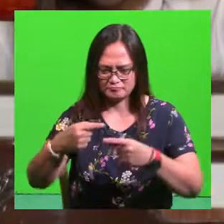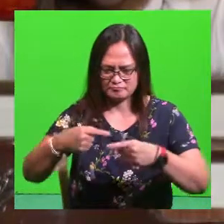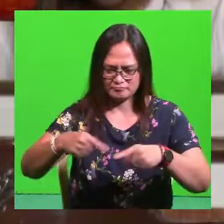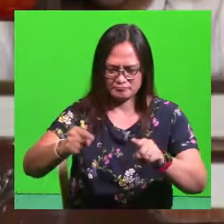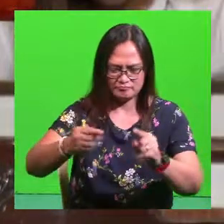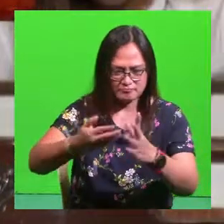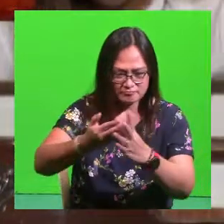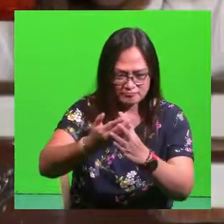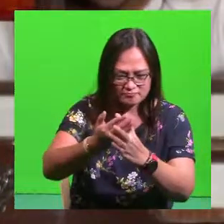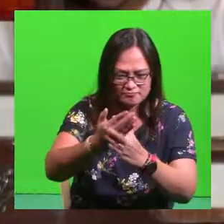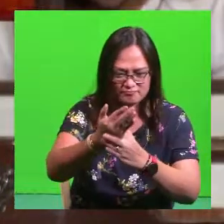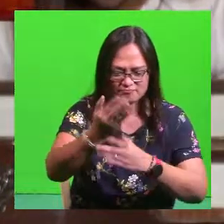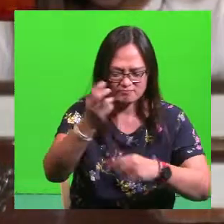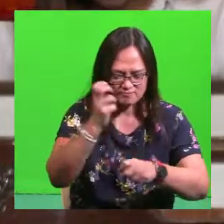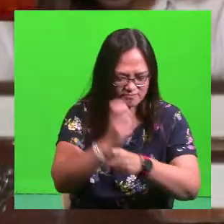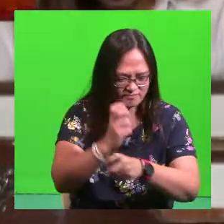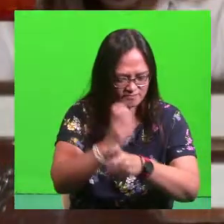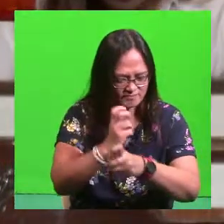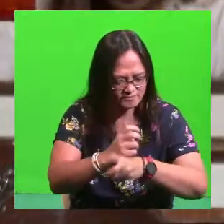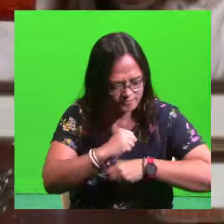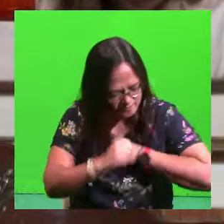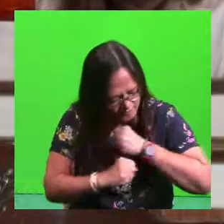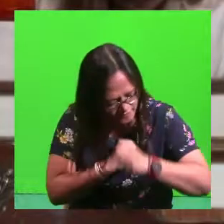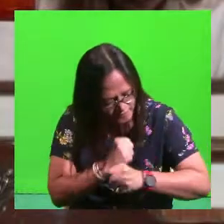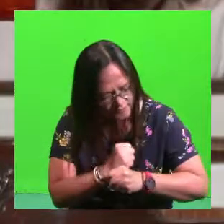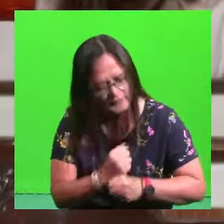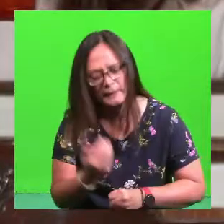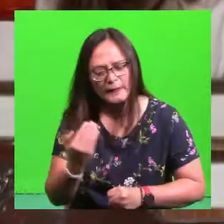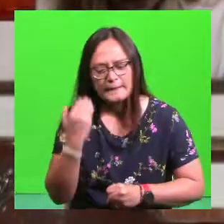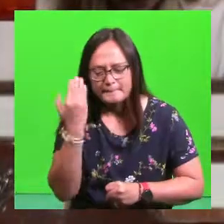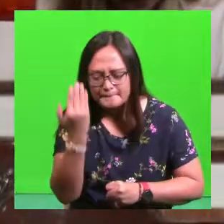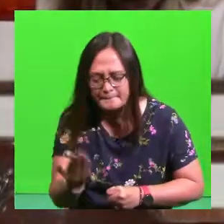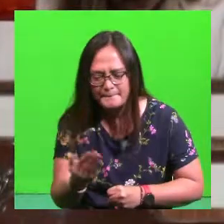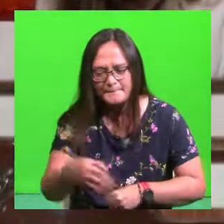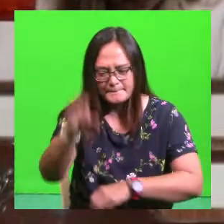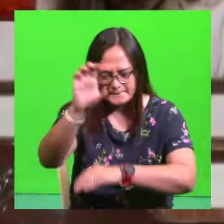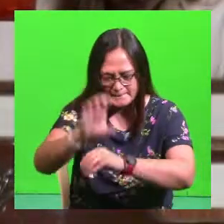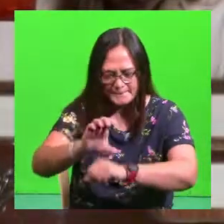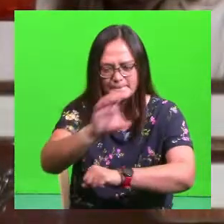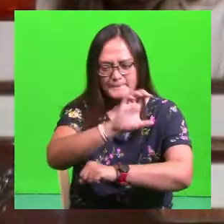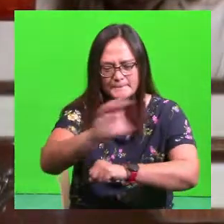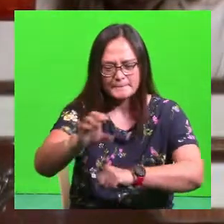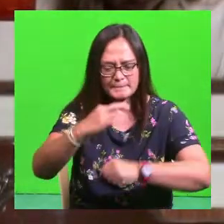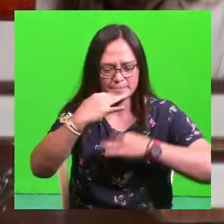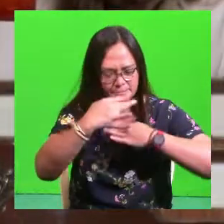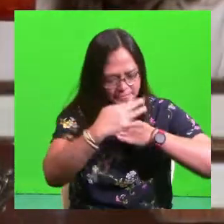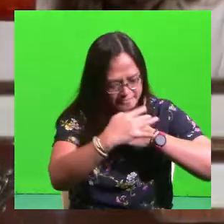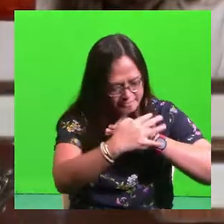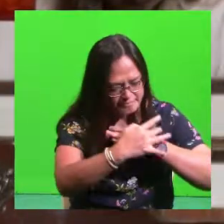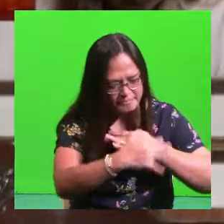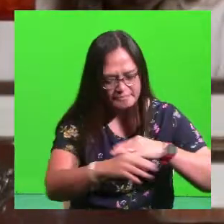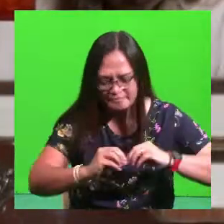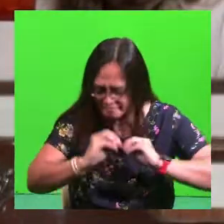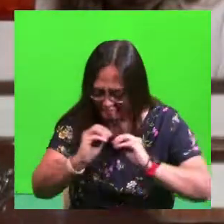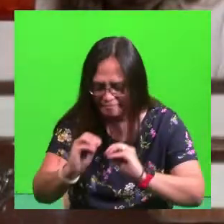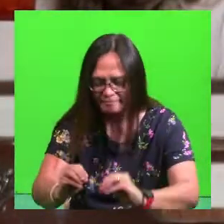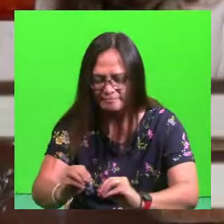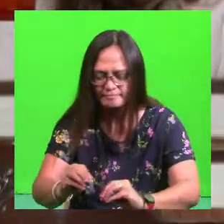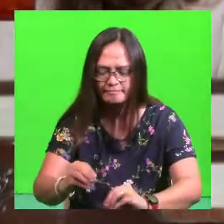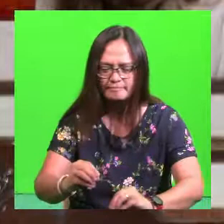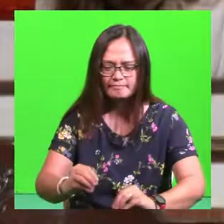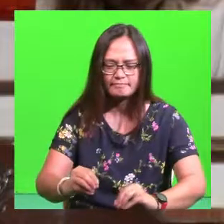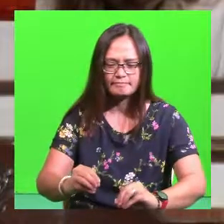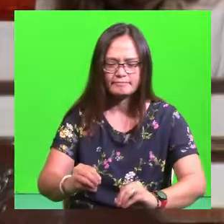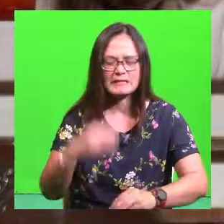namatay sa krus ng Kalbaryo, nagbuhos ng kanyang dugo, namatay at inilibing,